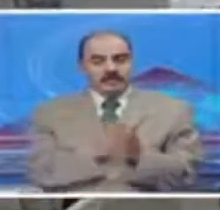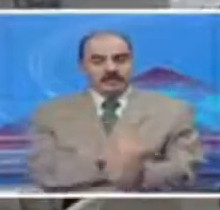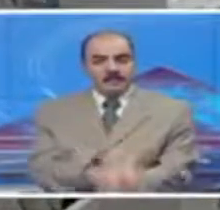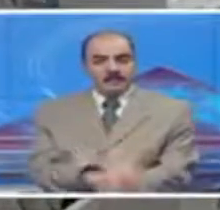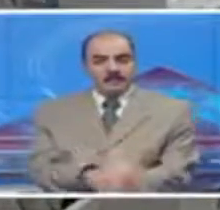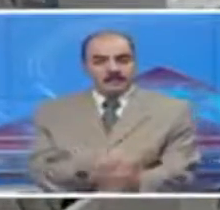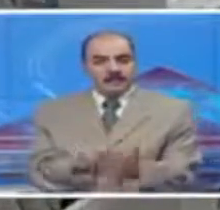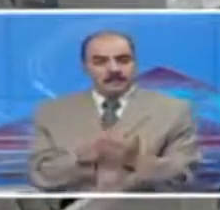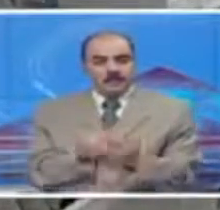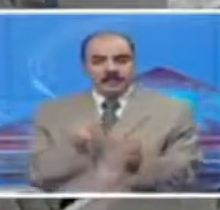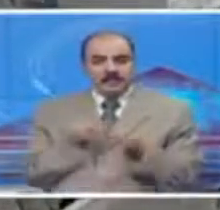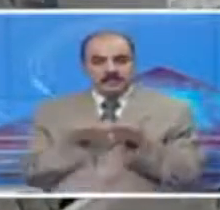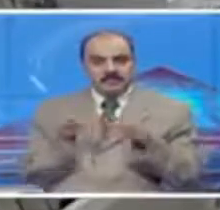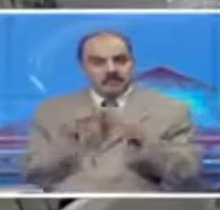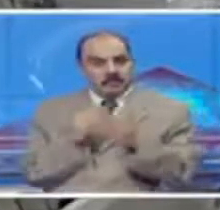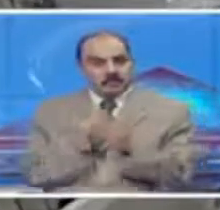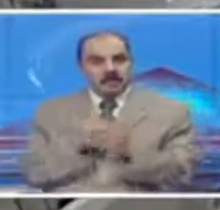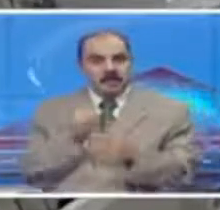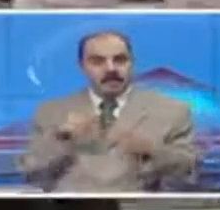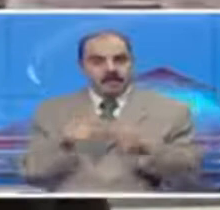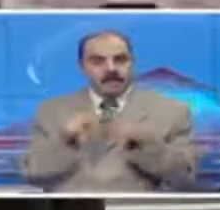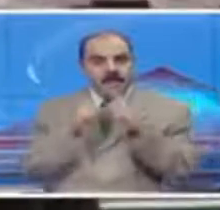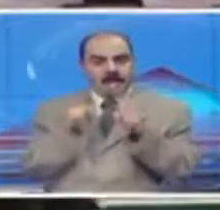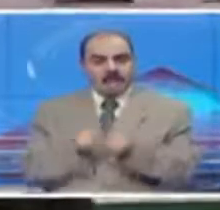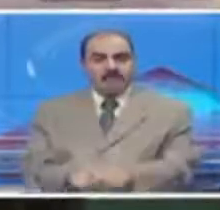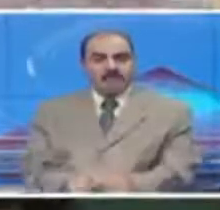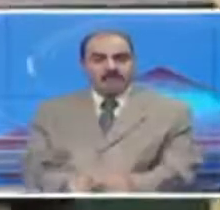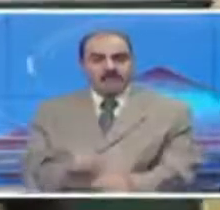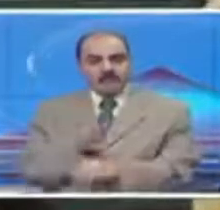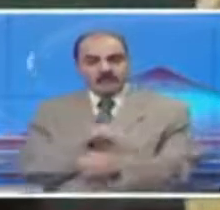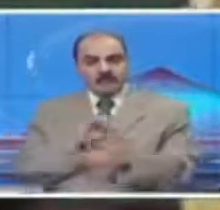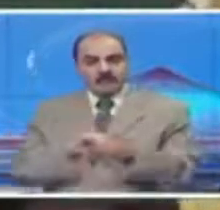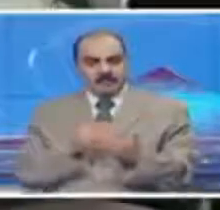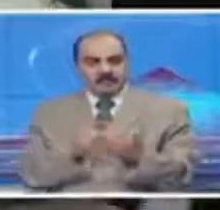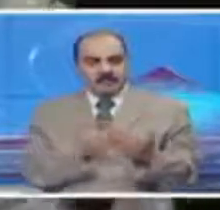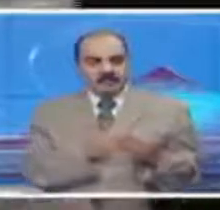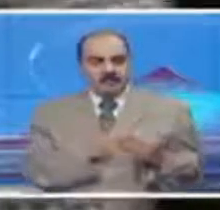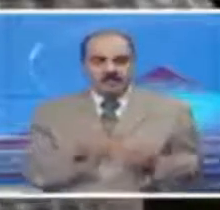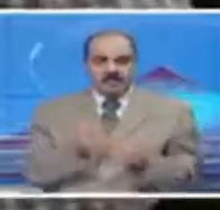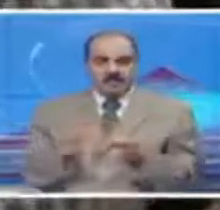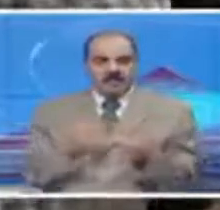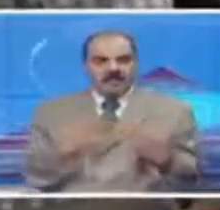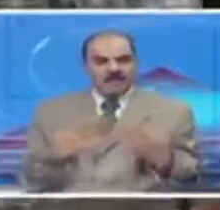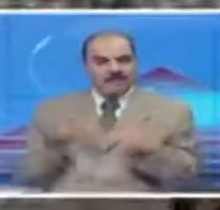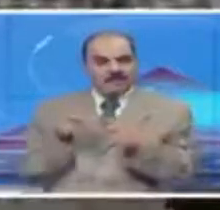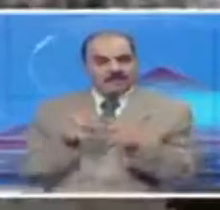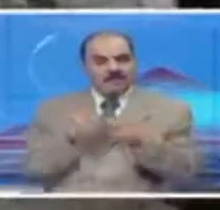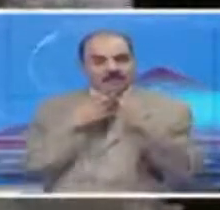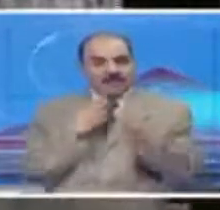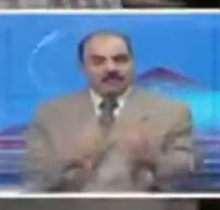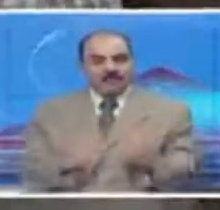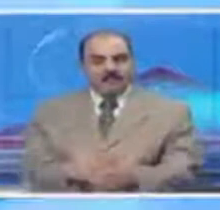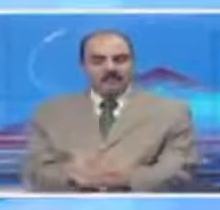ما بين دور نشر محلية وعربية وعالمية. تم تقديم الدعم والتسهيل الكامل لهم لإقامة